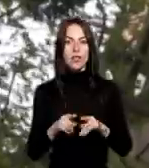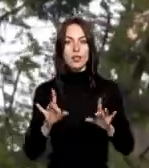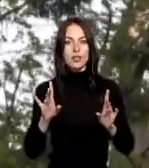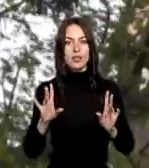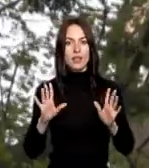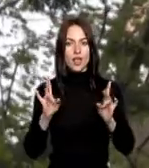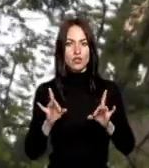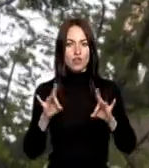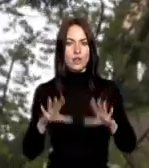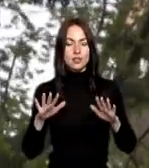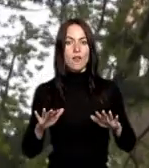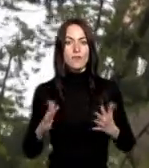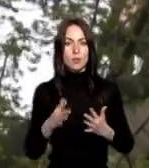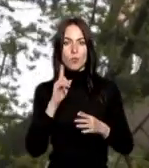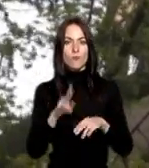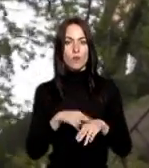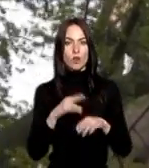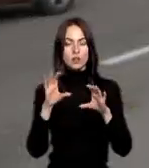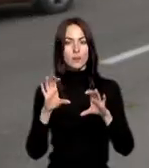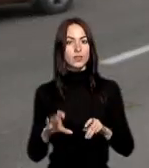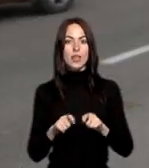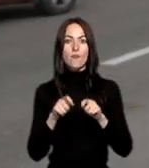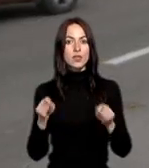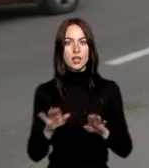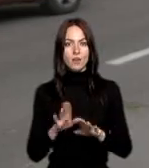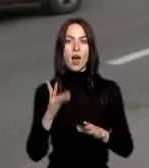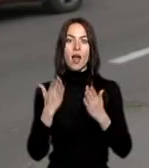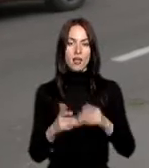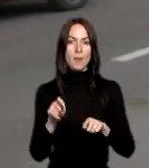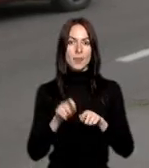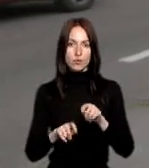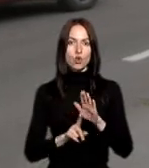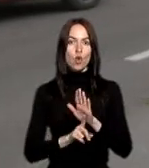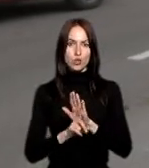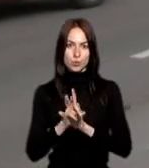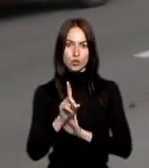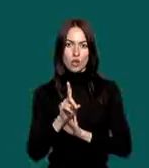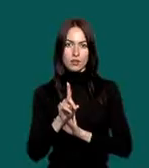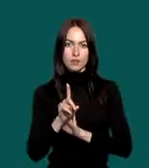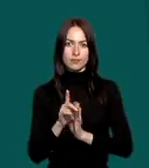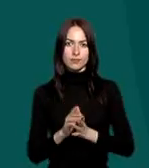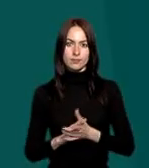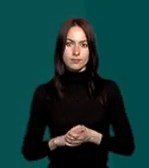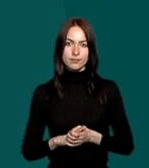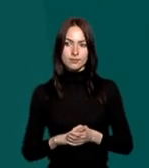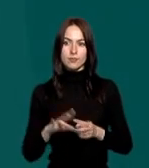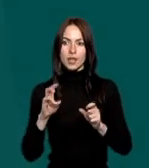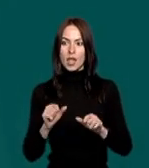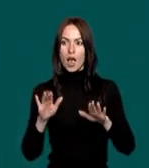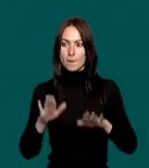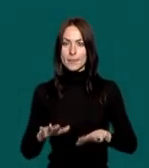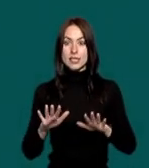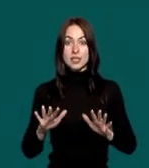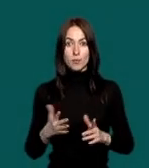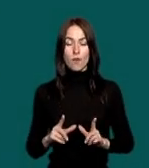поліції кримінальне провадження ще не відкривали, але перевірку розпочали, каже речниця управління Оксана Калмикова. На місце події